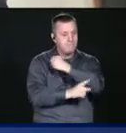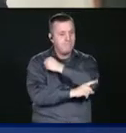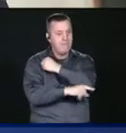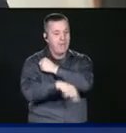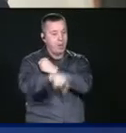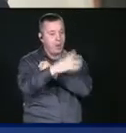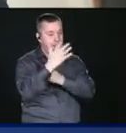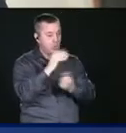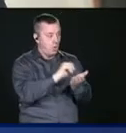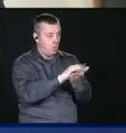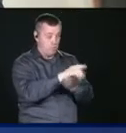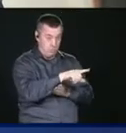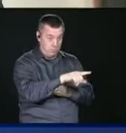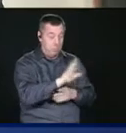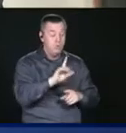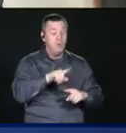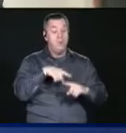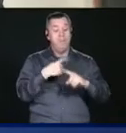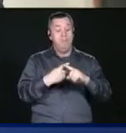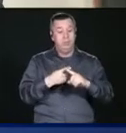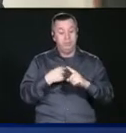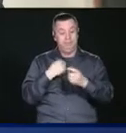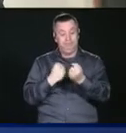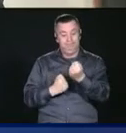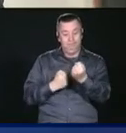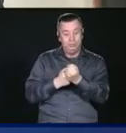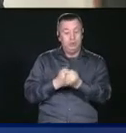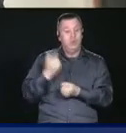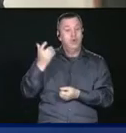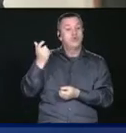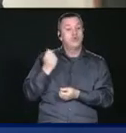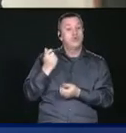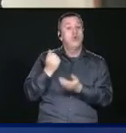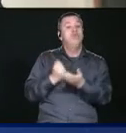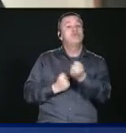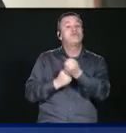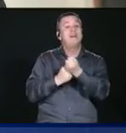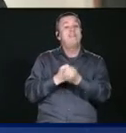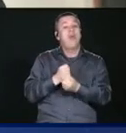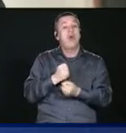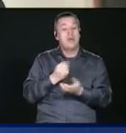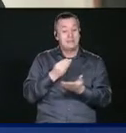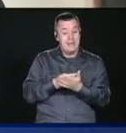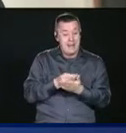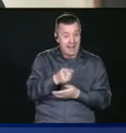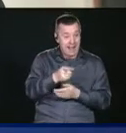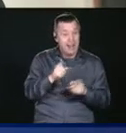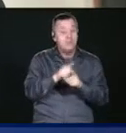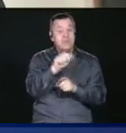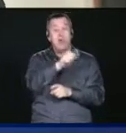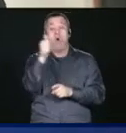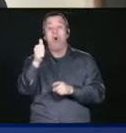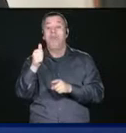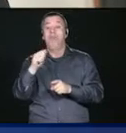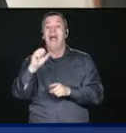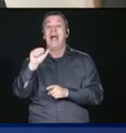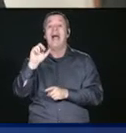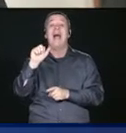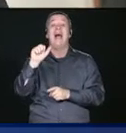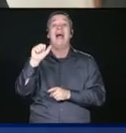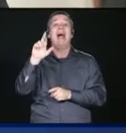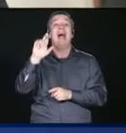aussi après, donc avec une subvention à la masse salariale pour soutenir les gens dans le